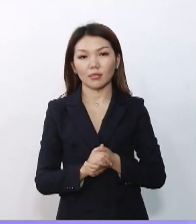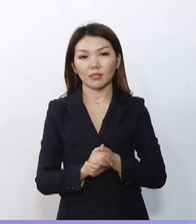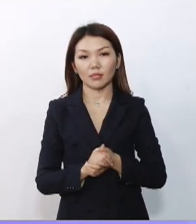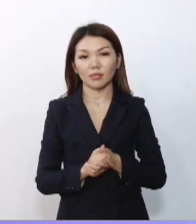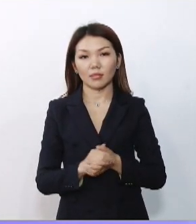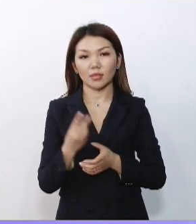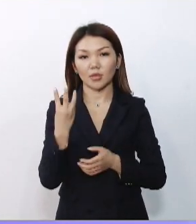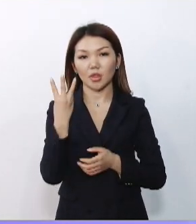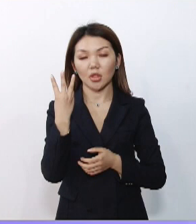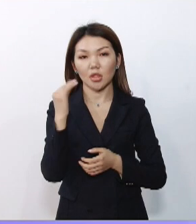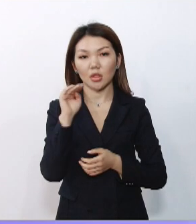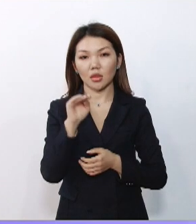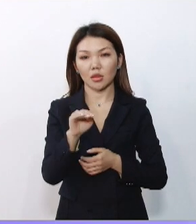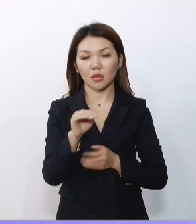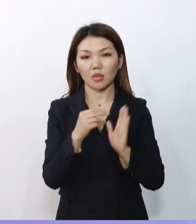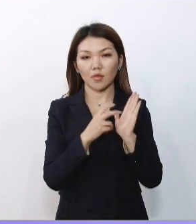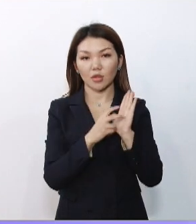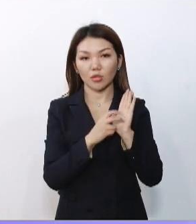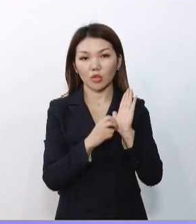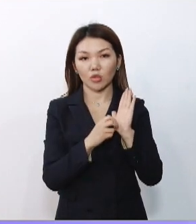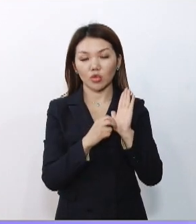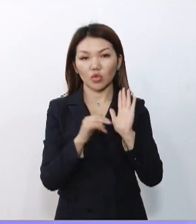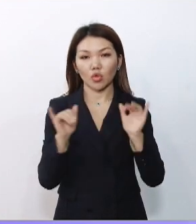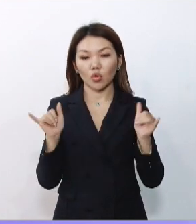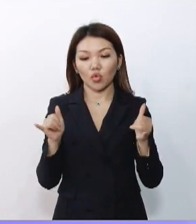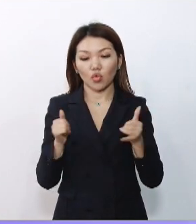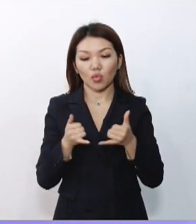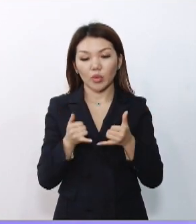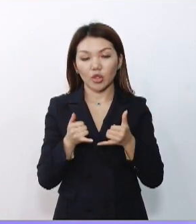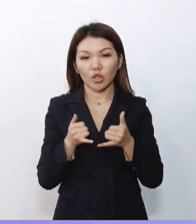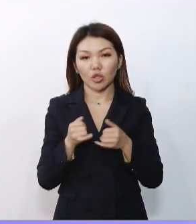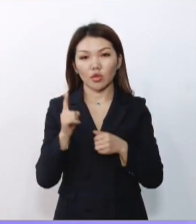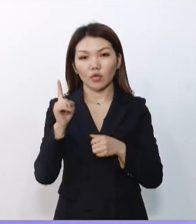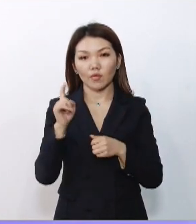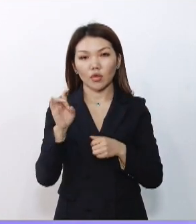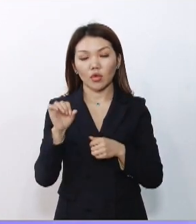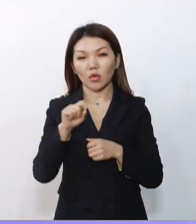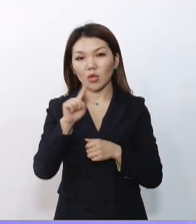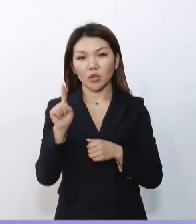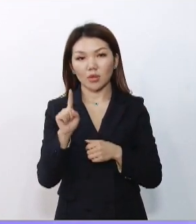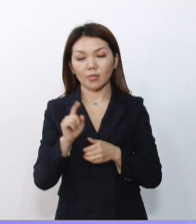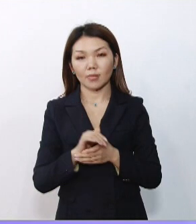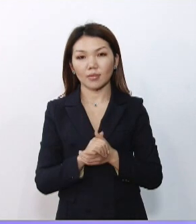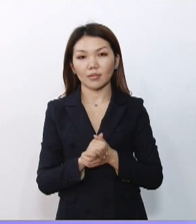28. 3800 уменьшить в 100 раз.